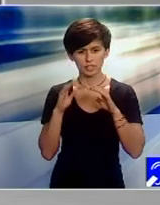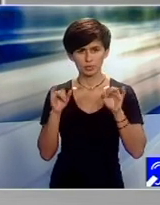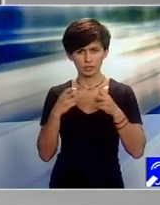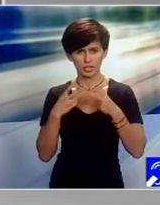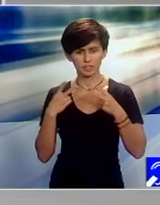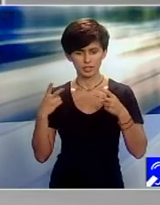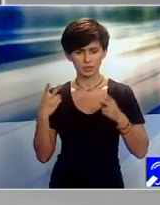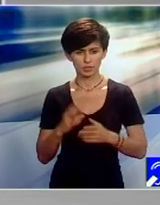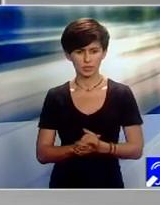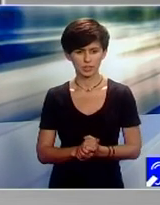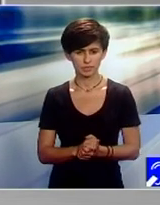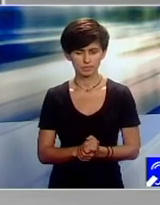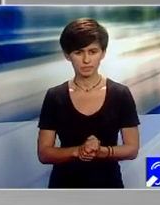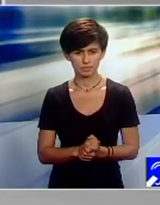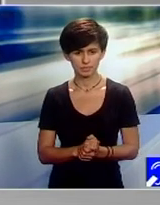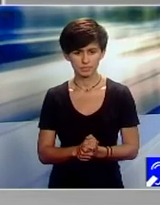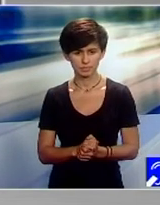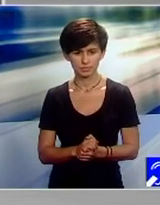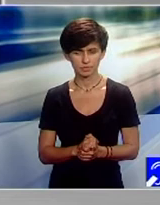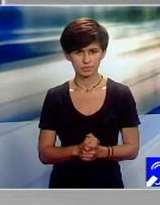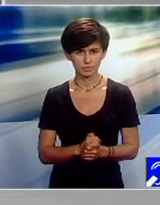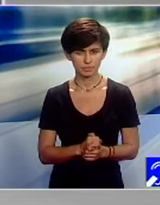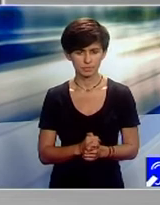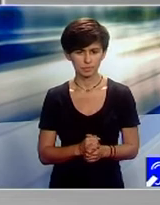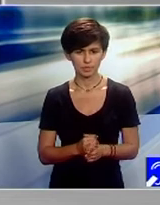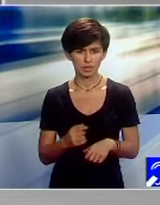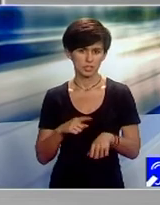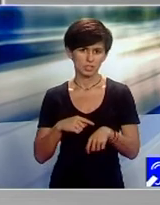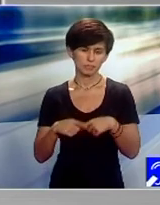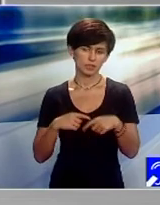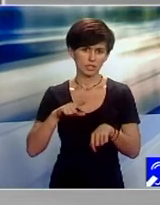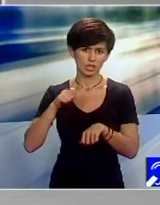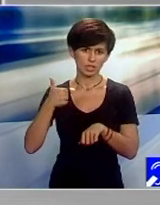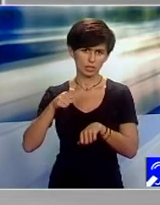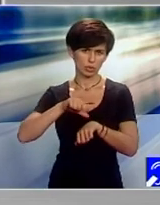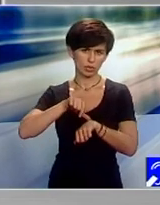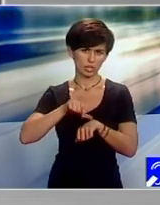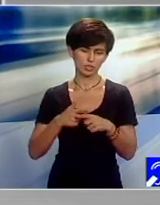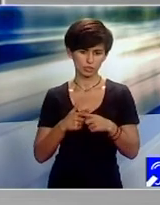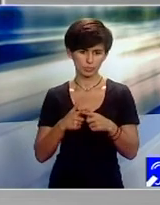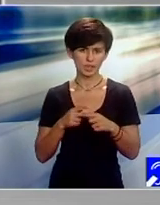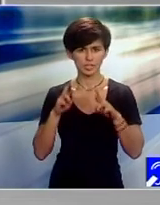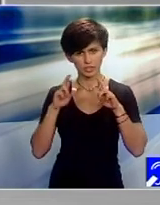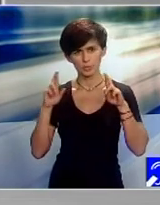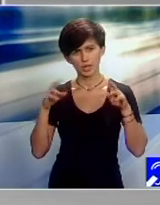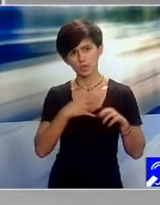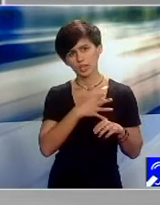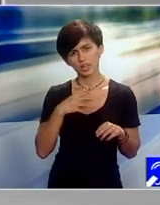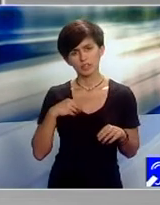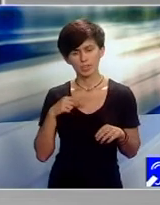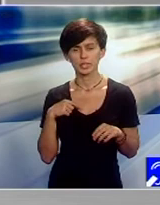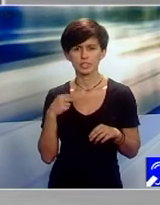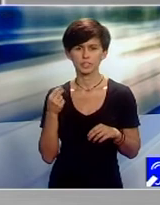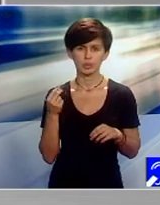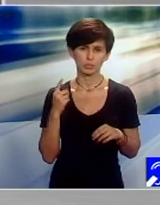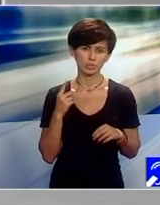pe Facebook, găsești toate informațiile acolo. Da. Va dura cam o oră și jumătate. Sperăm ca vremea să țină cu noi, dar dacă nu va